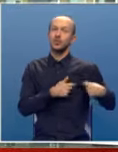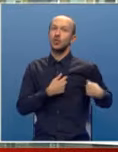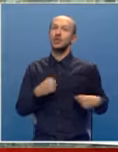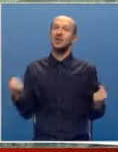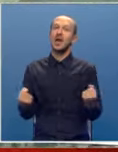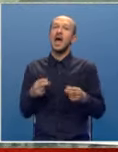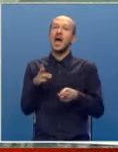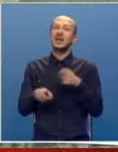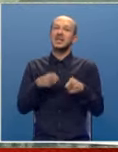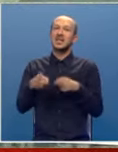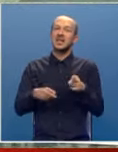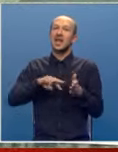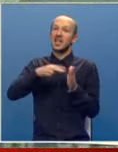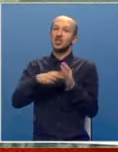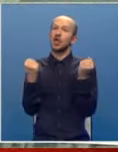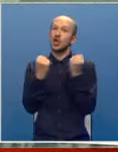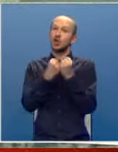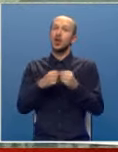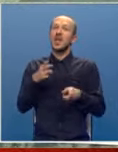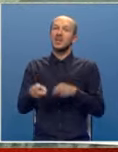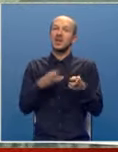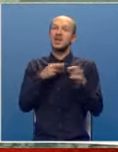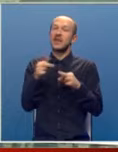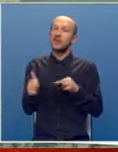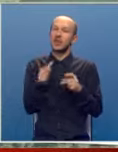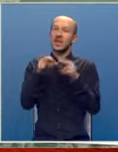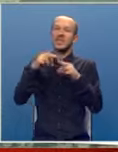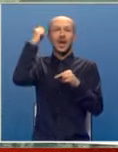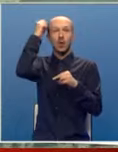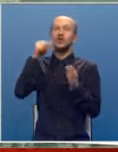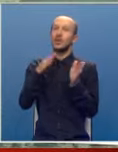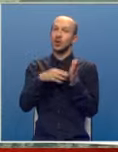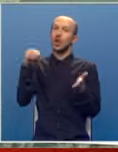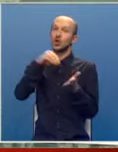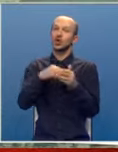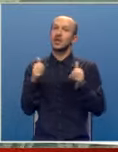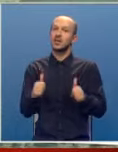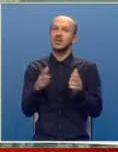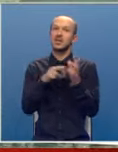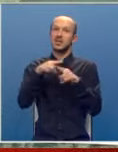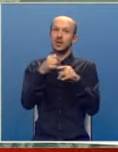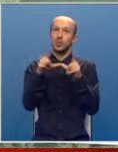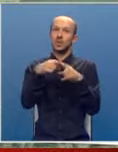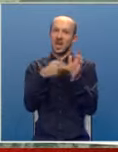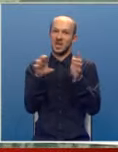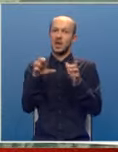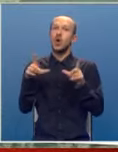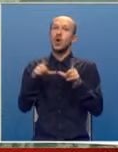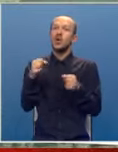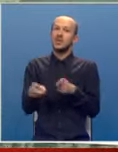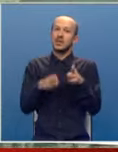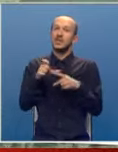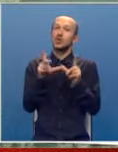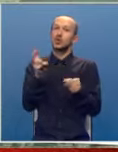Humanitarna atletska trka tehničke škole, trka za vršnjake sa Kosova i Metohije, održana je danas na Trgu Krajine. U trci